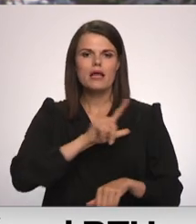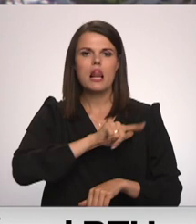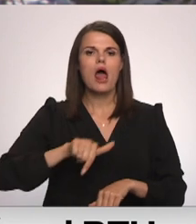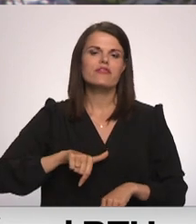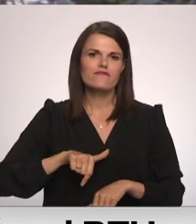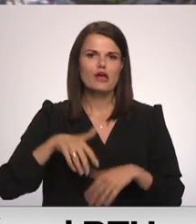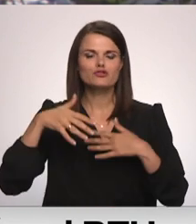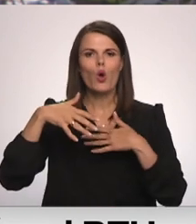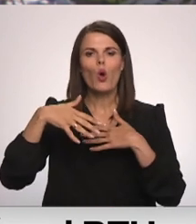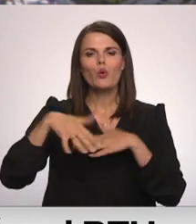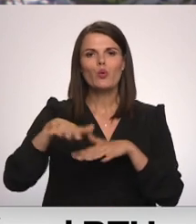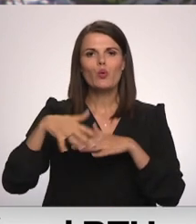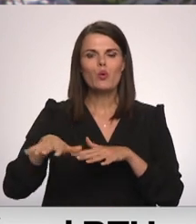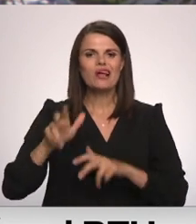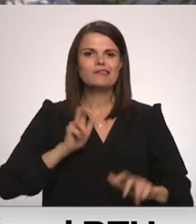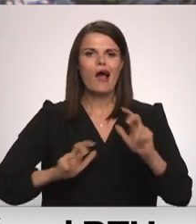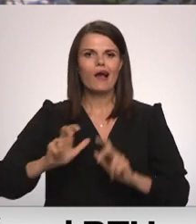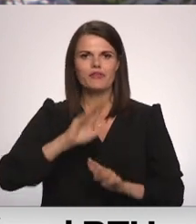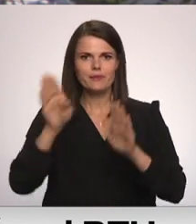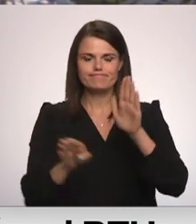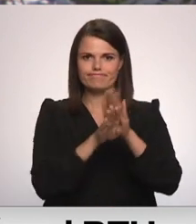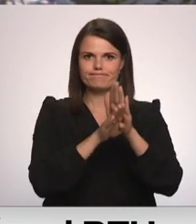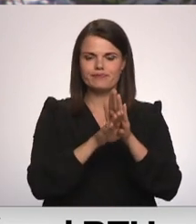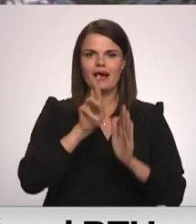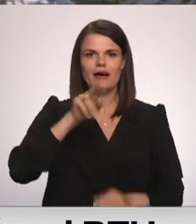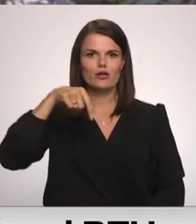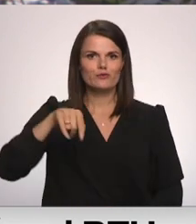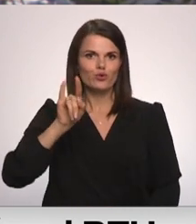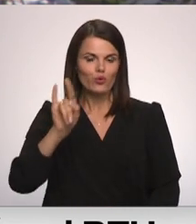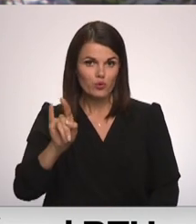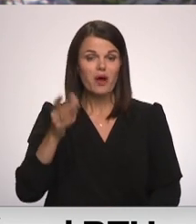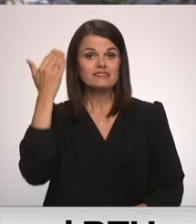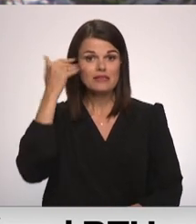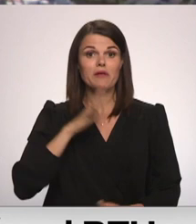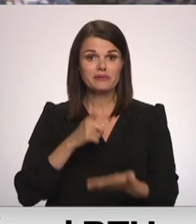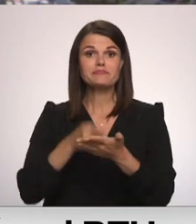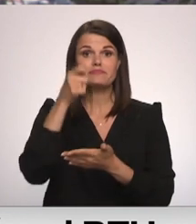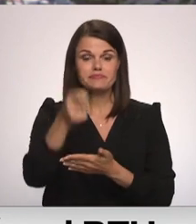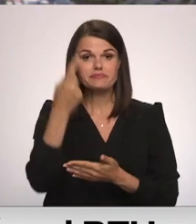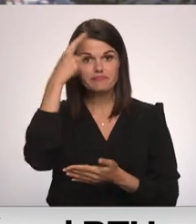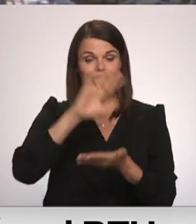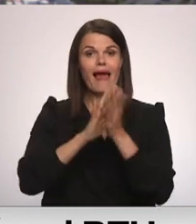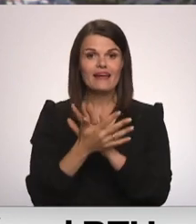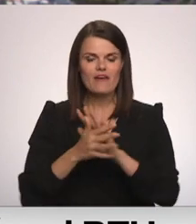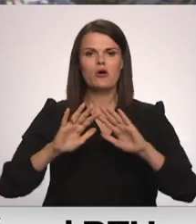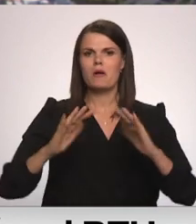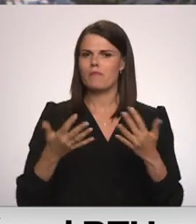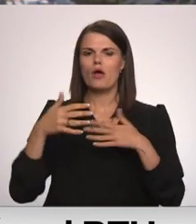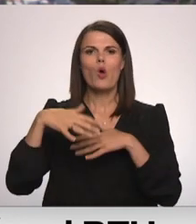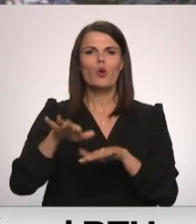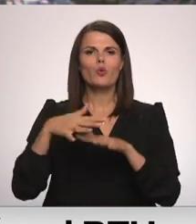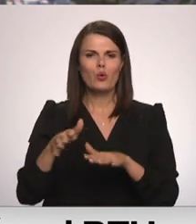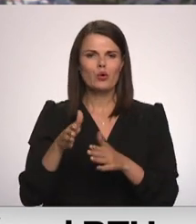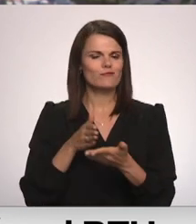akadēmijas pievienošanu Rīgas Tehniskajai universitātei. Savulaik šāda reforma jau virzīta, taču jūrniecības nozarei aktīvi iebilstot